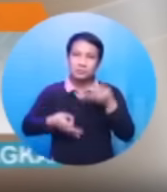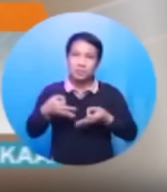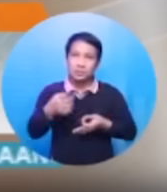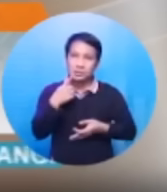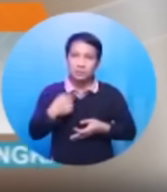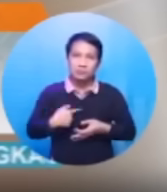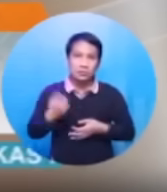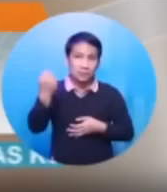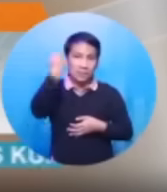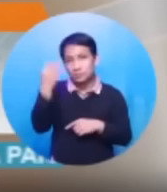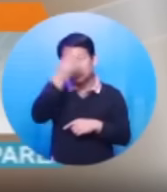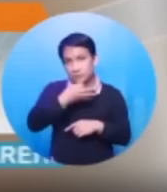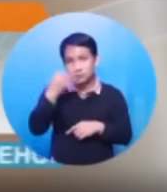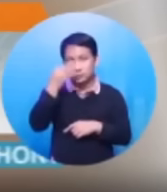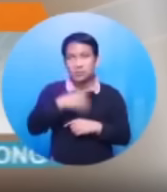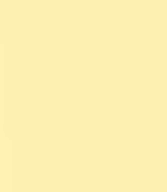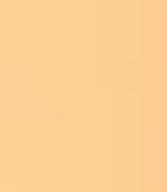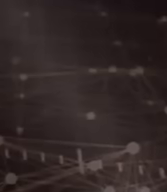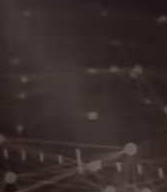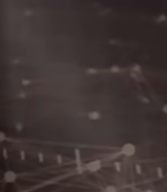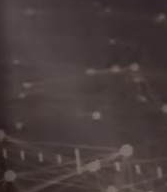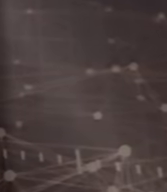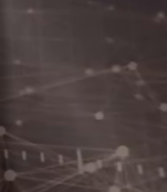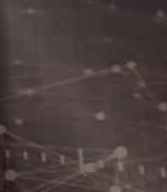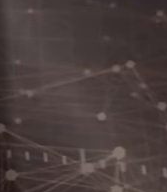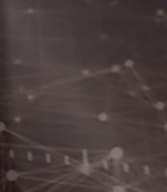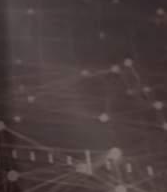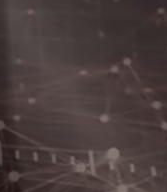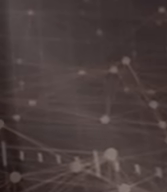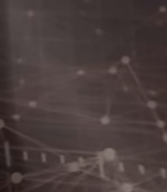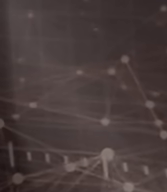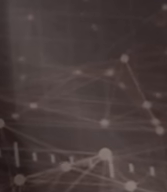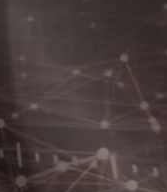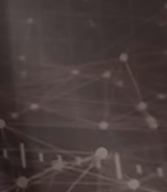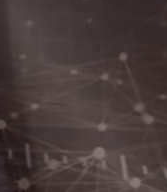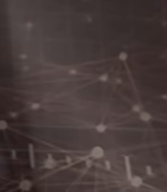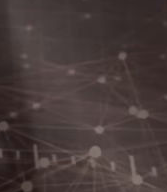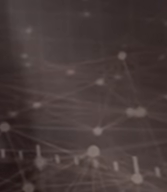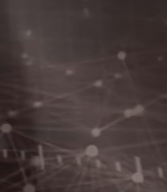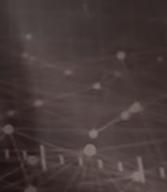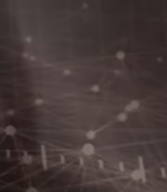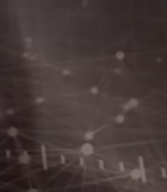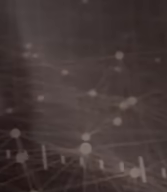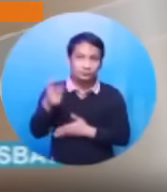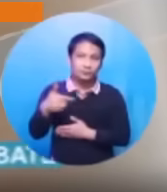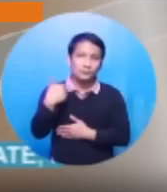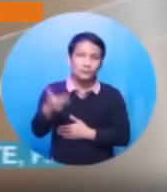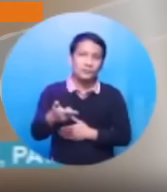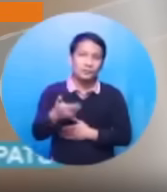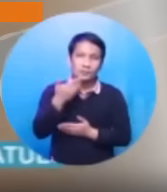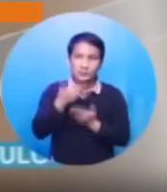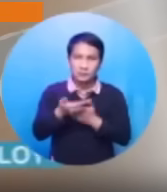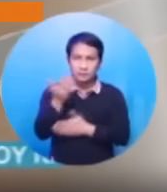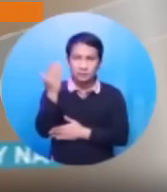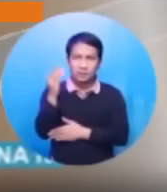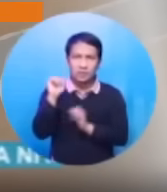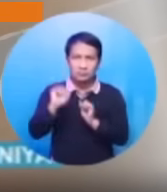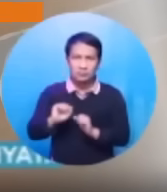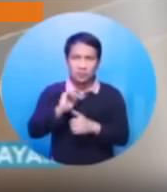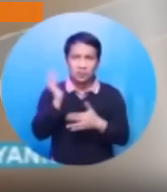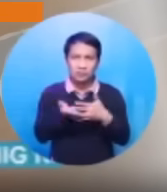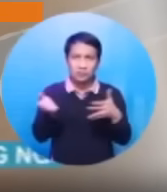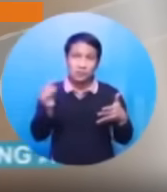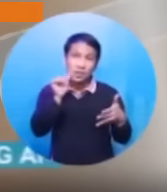ginawa nila sa mukha ko. Sandali po ah. Attorney Garrett. Yes, sir. Tumol, sir, magandang tanghali. Anong pwede may kaso